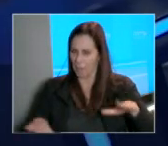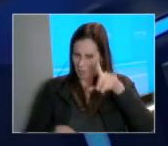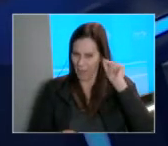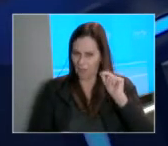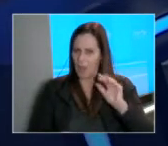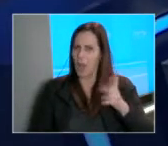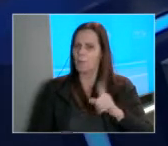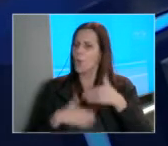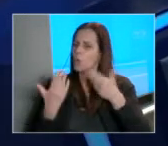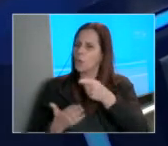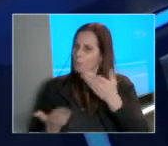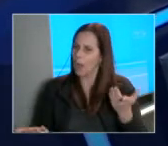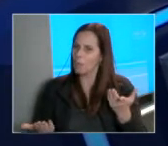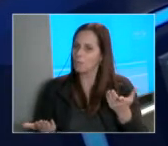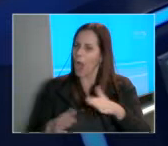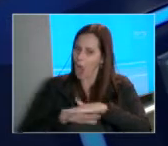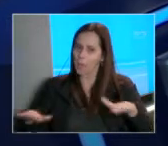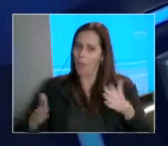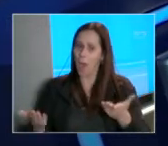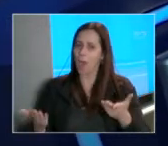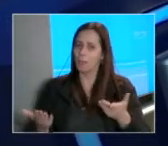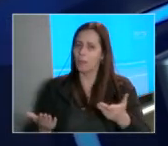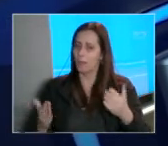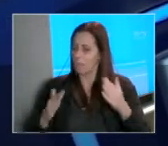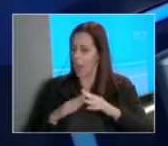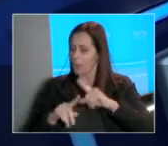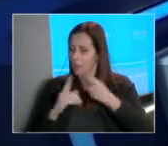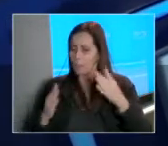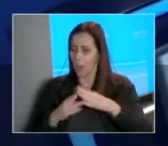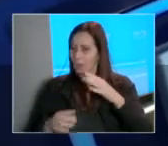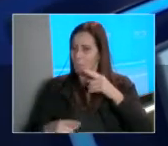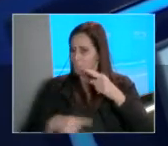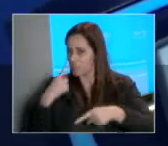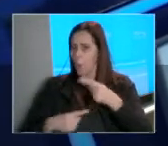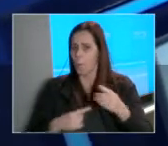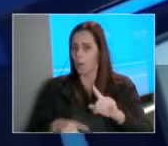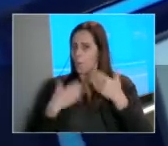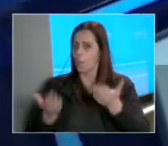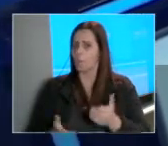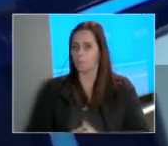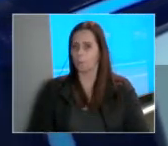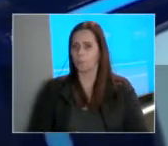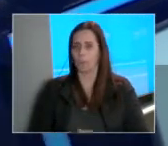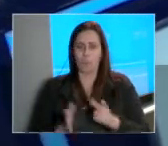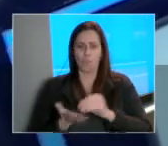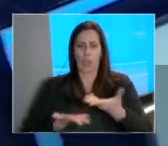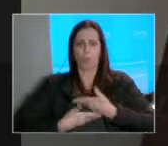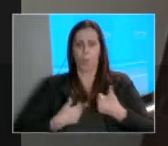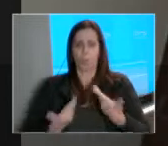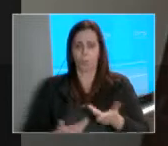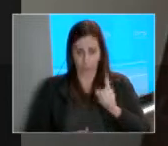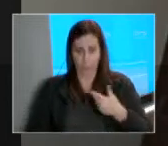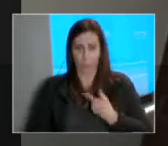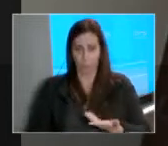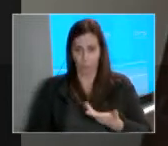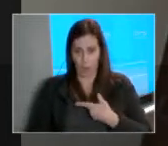אביב. למה לא נותנים לכם אדמה כדי, או דיור חלופי, דירה במקום? למה שיתנו? מגיע